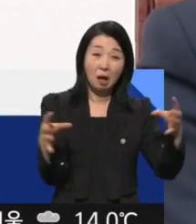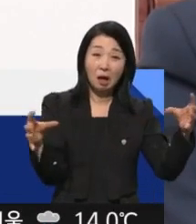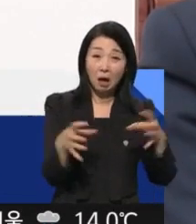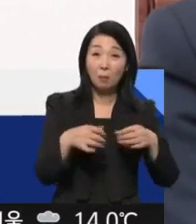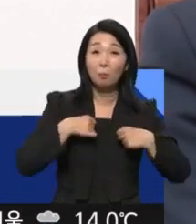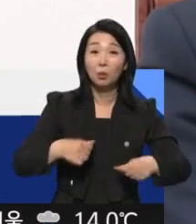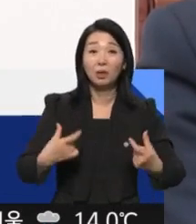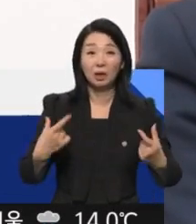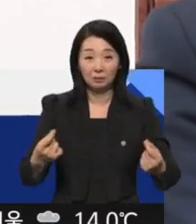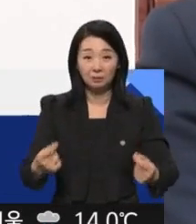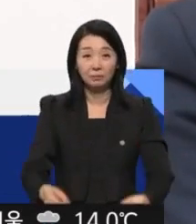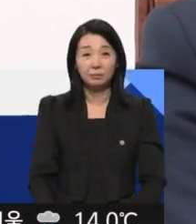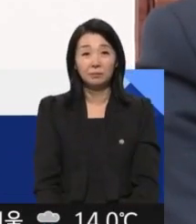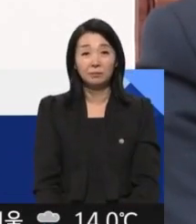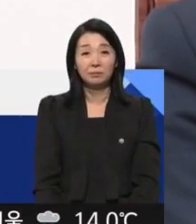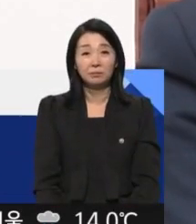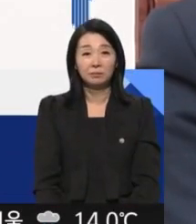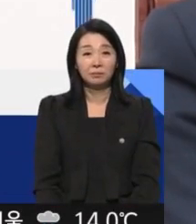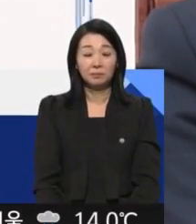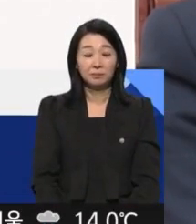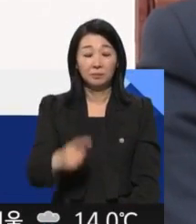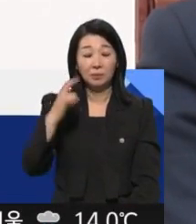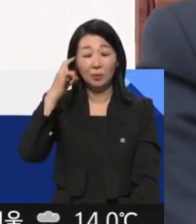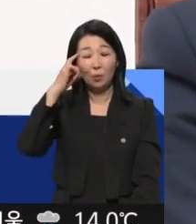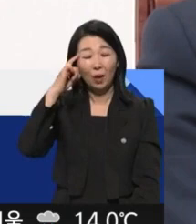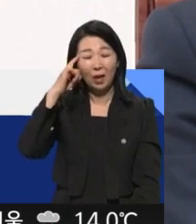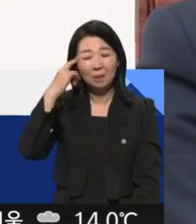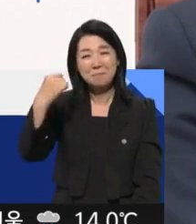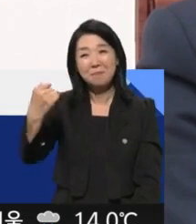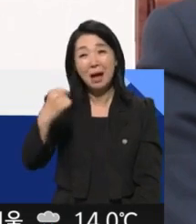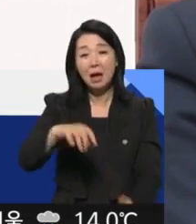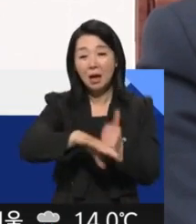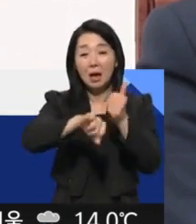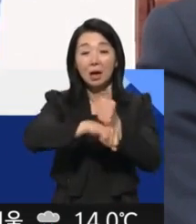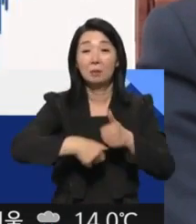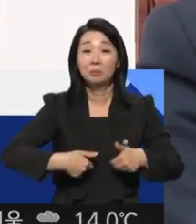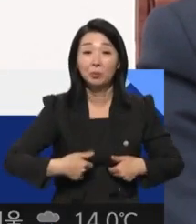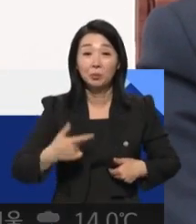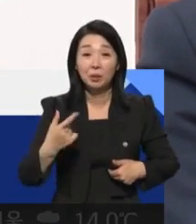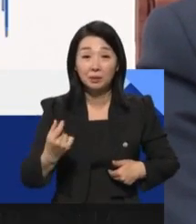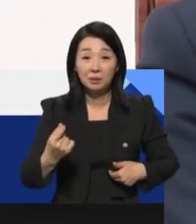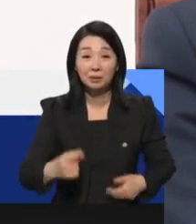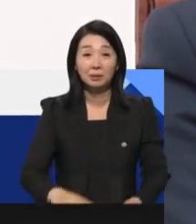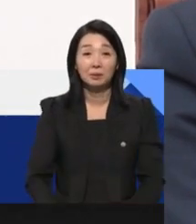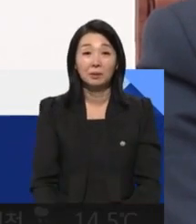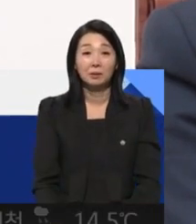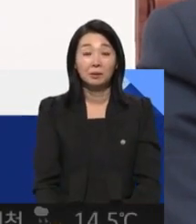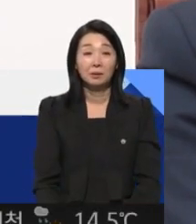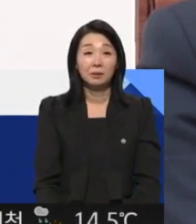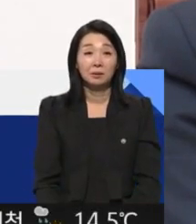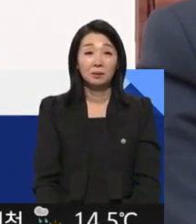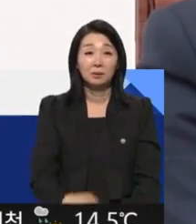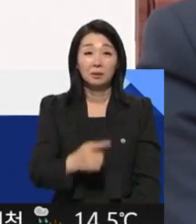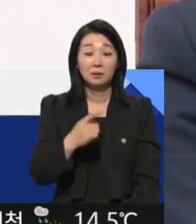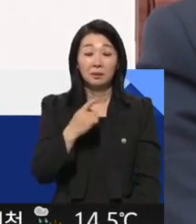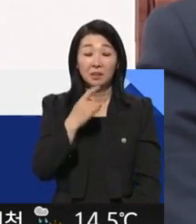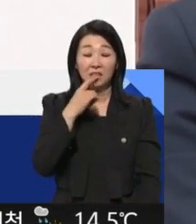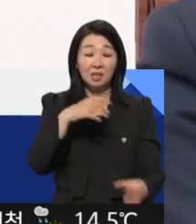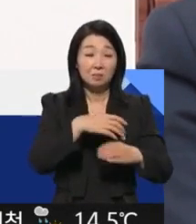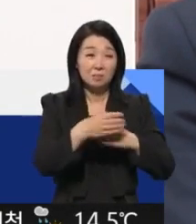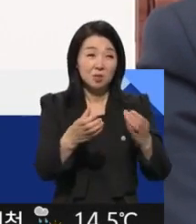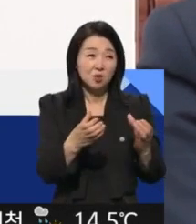그렇게 생각합니다. 일종의 기강잡기라고 생각하고 이를테면 야당과 치열하게